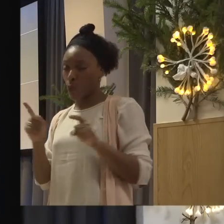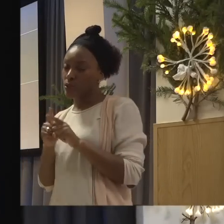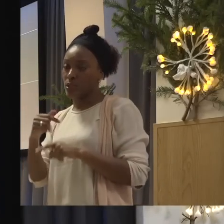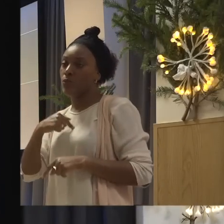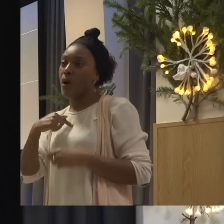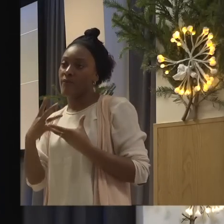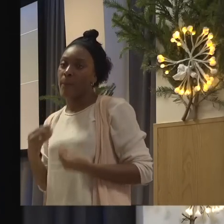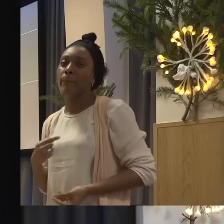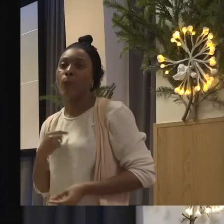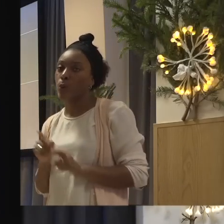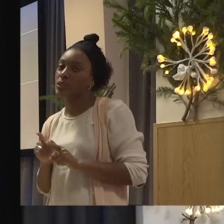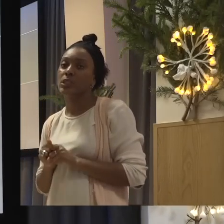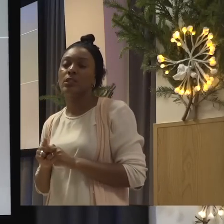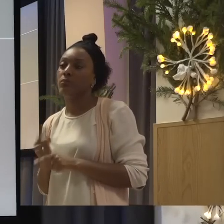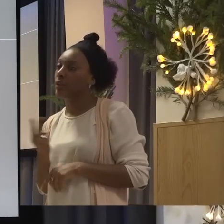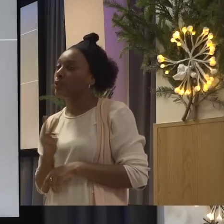nos faiblesses.